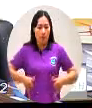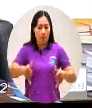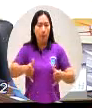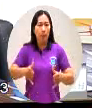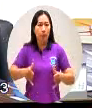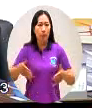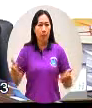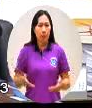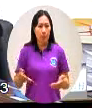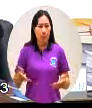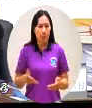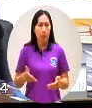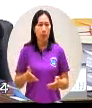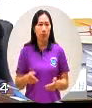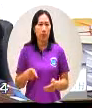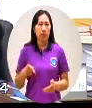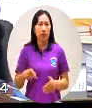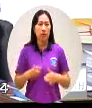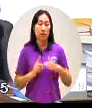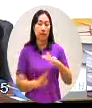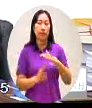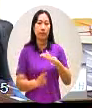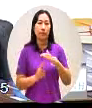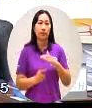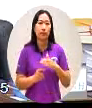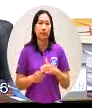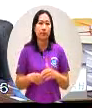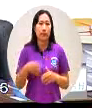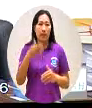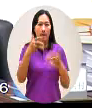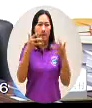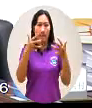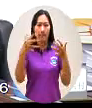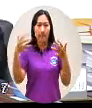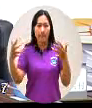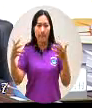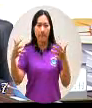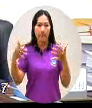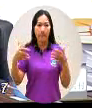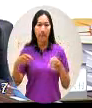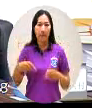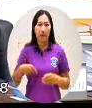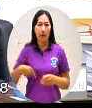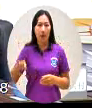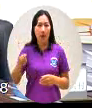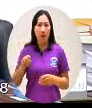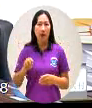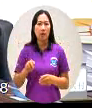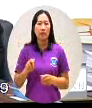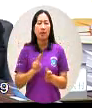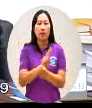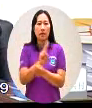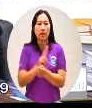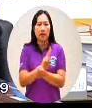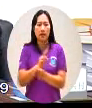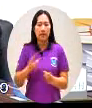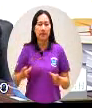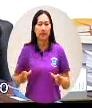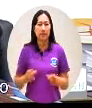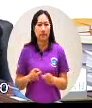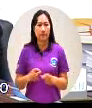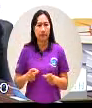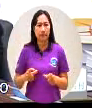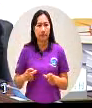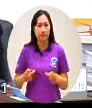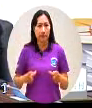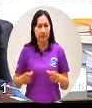特别是北办吼，快速道路啊无来到林门吼，无来走台二线来延伸林